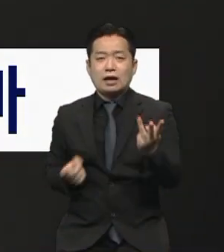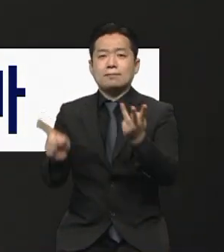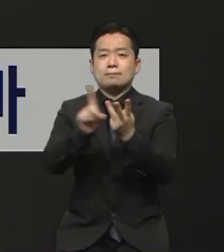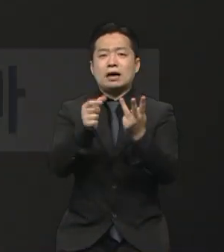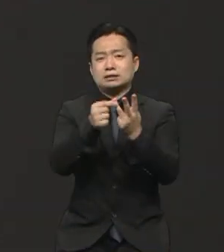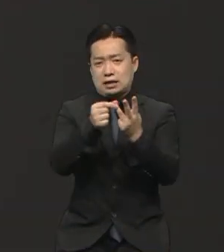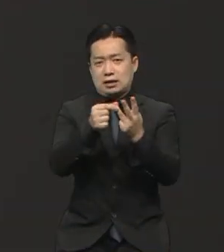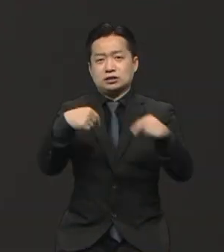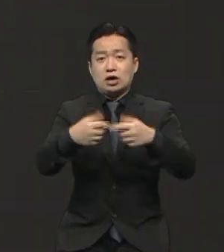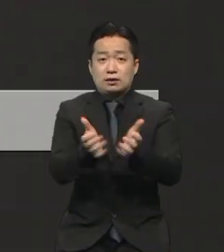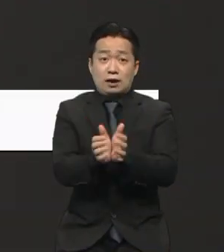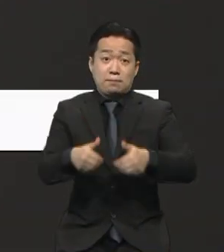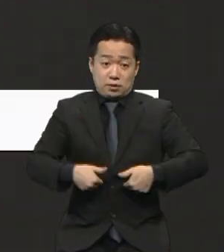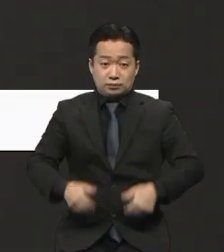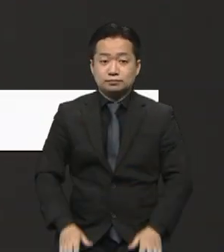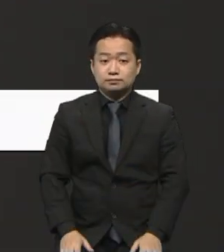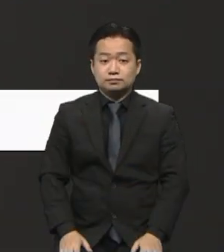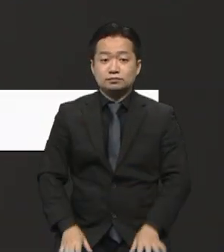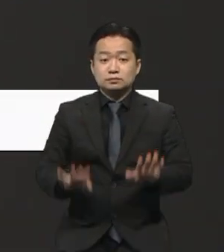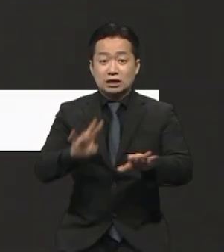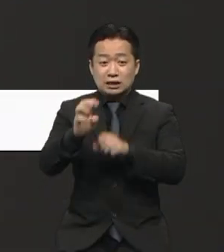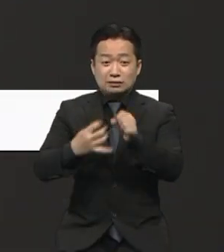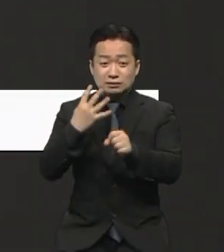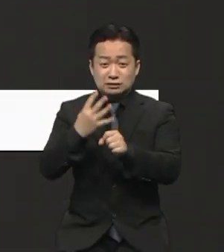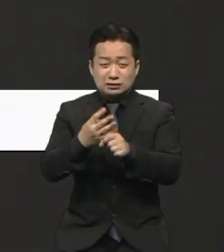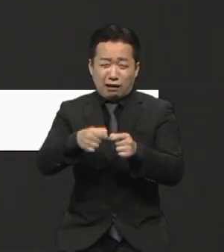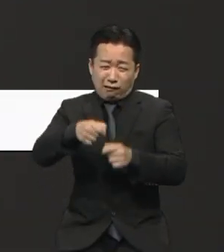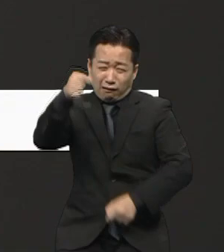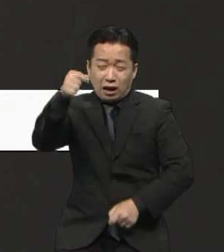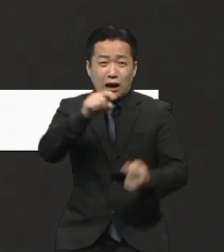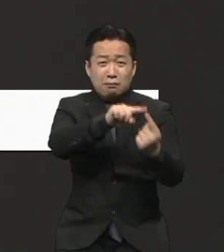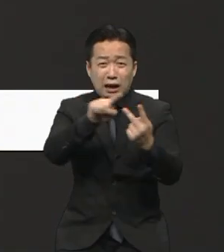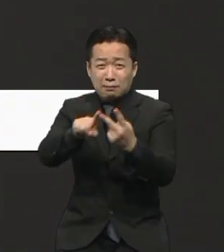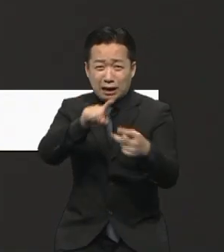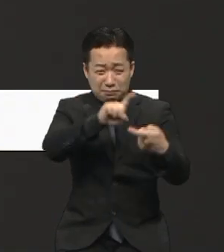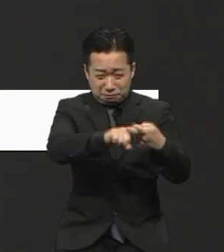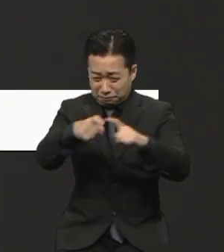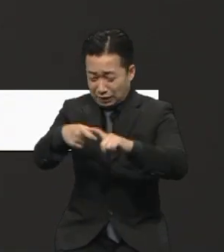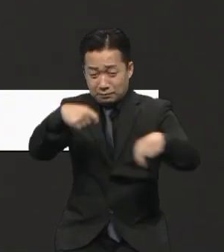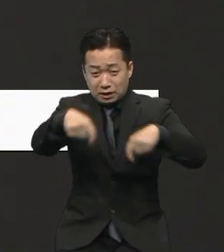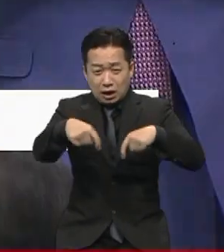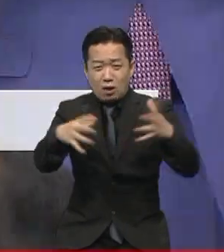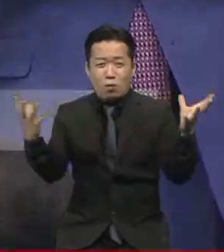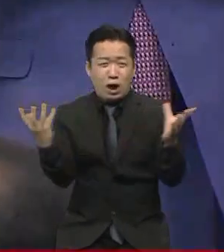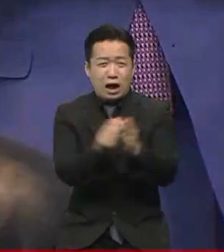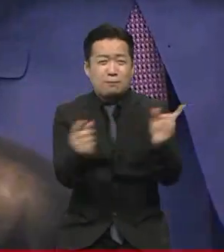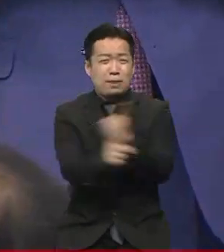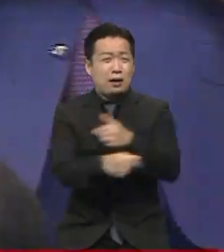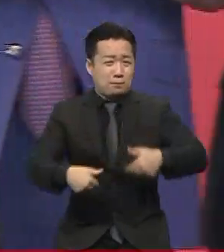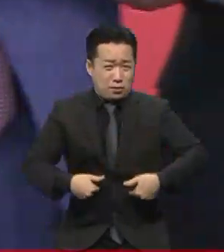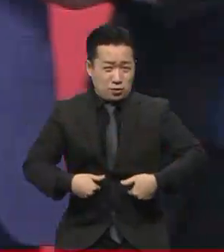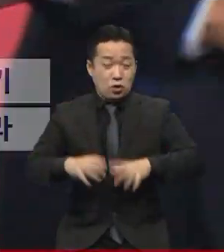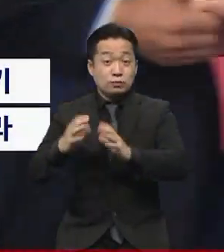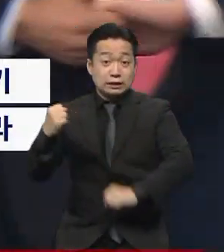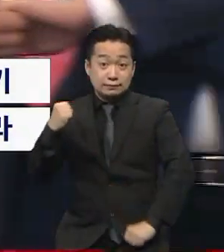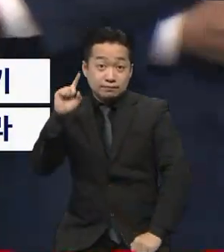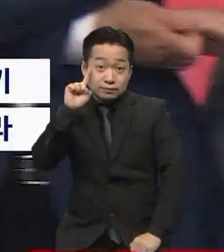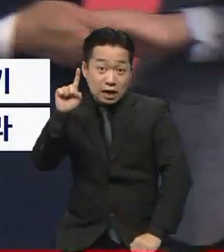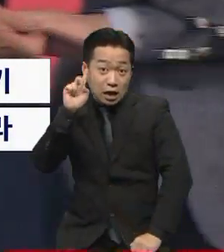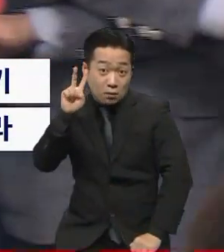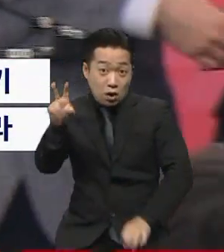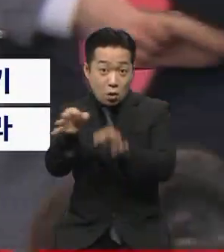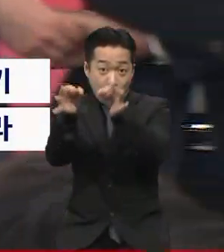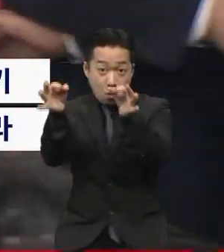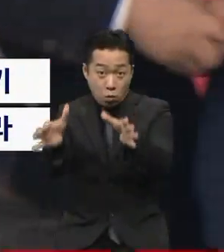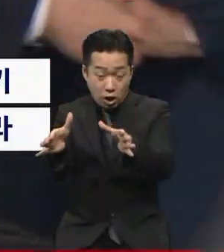선언했습니다. 이제 34년 묵은 낡은 양당 체제의 불판을 갈아야 합니다. 국민의힘은 내일과 모레